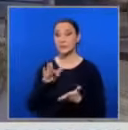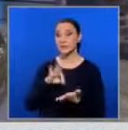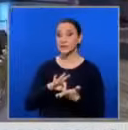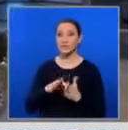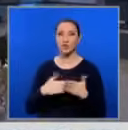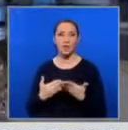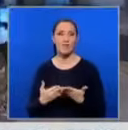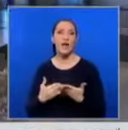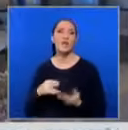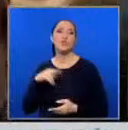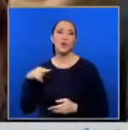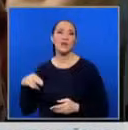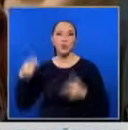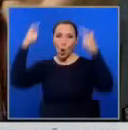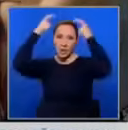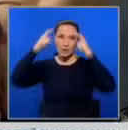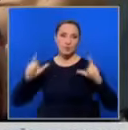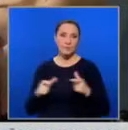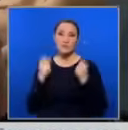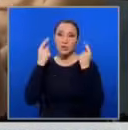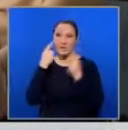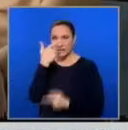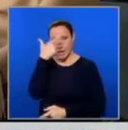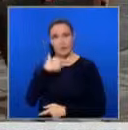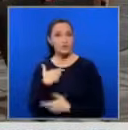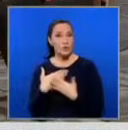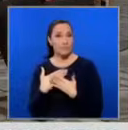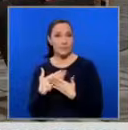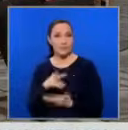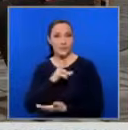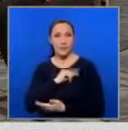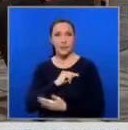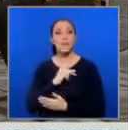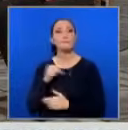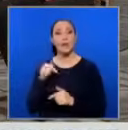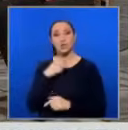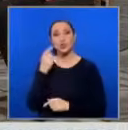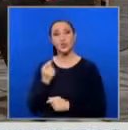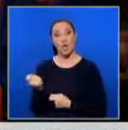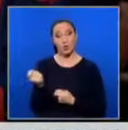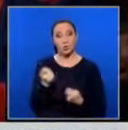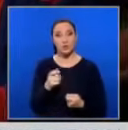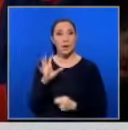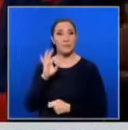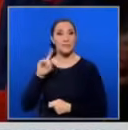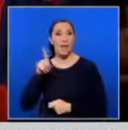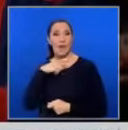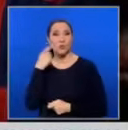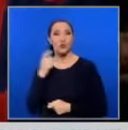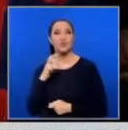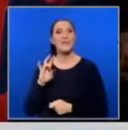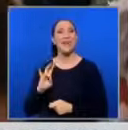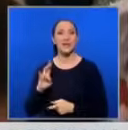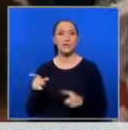на норвежкото кралско семейство, известни личности и близки на лауреата. Тази годишната носителка, 51-годишната